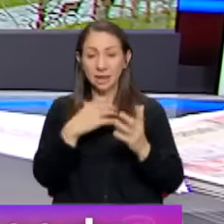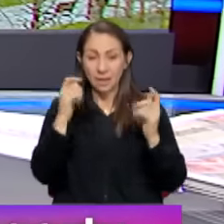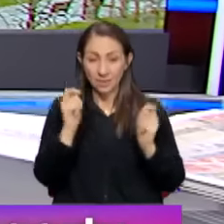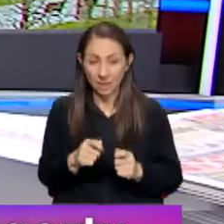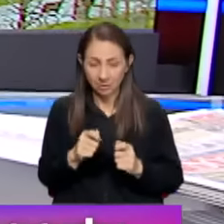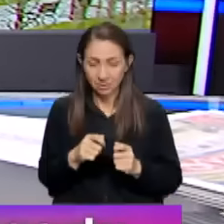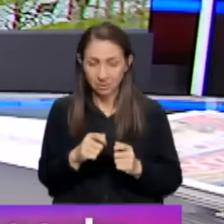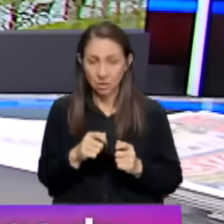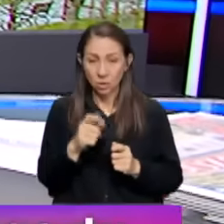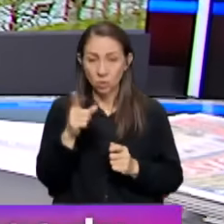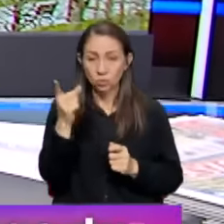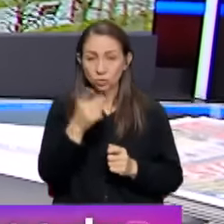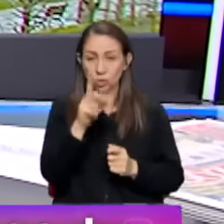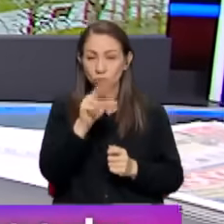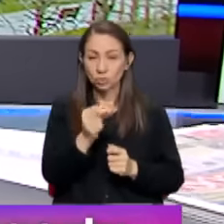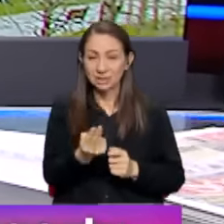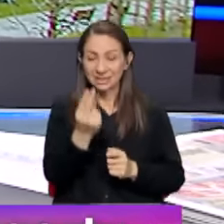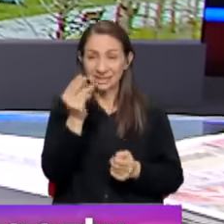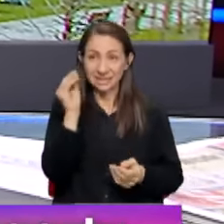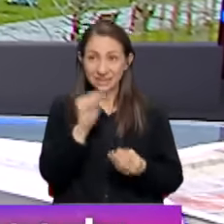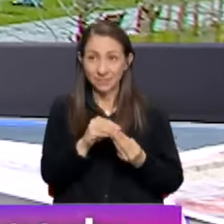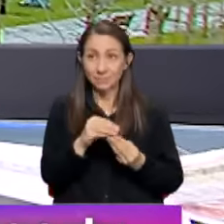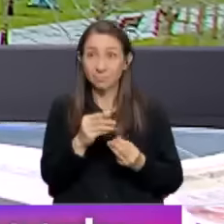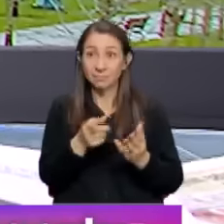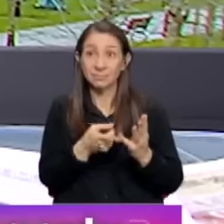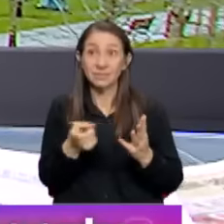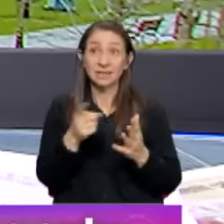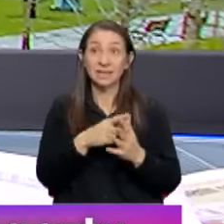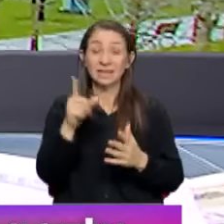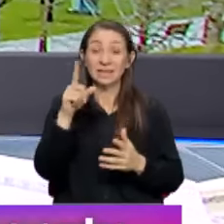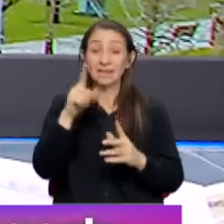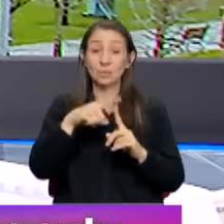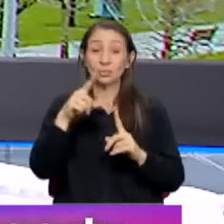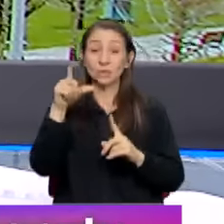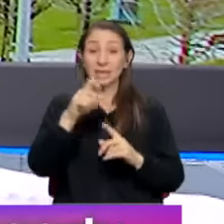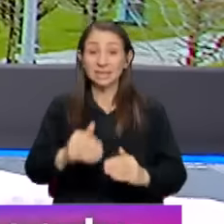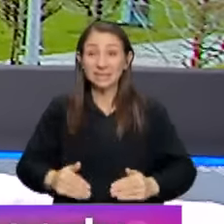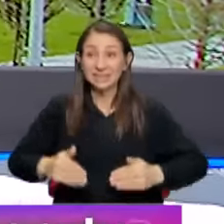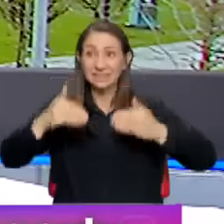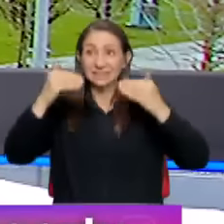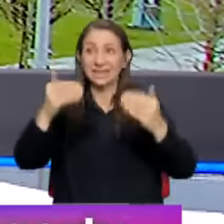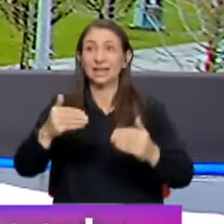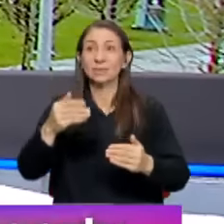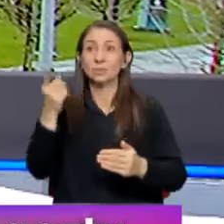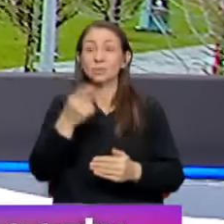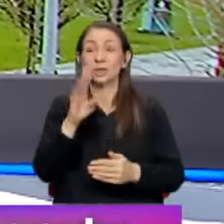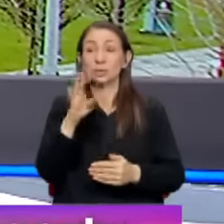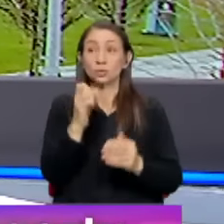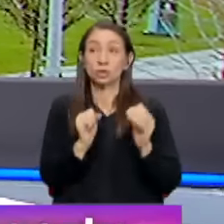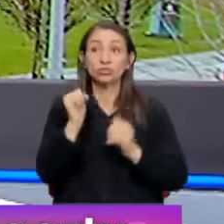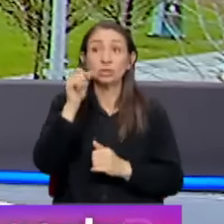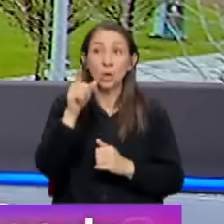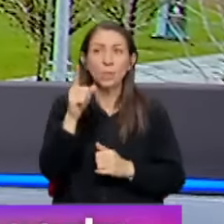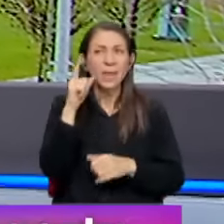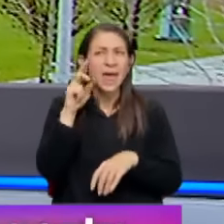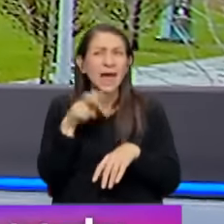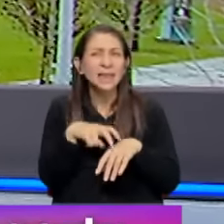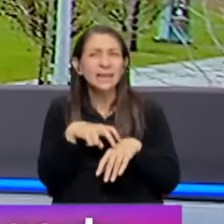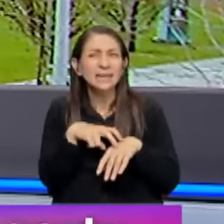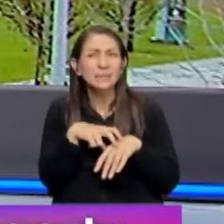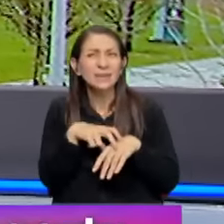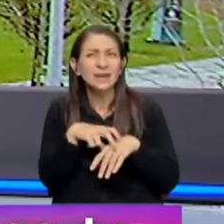yapılan o %37'lik zam birden Temmuz ayına ertelenen orana geldi, %49'lara geldi. Onu bir